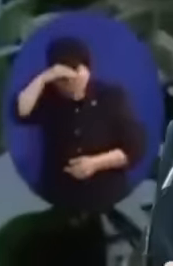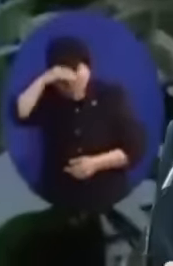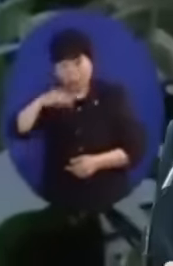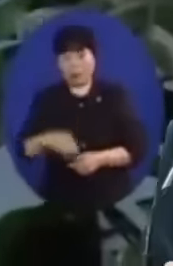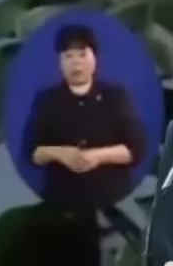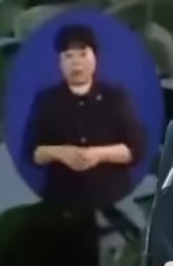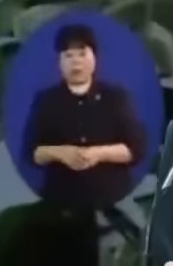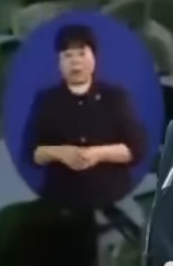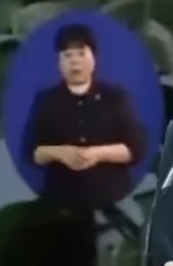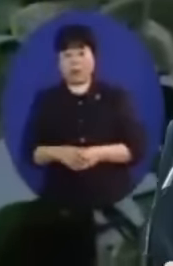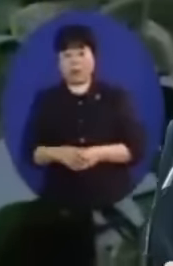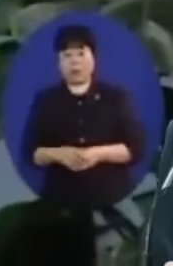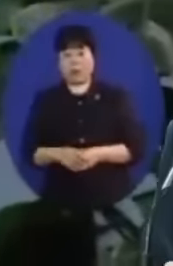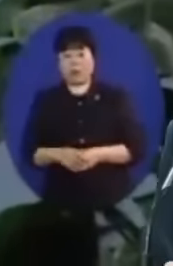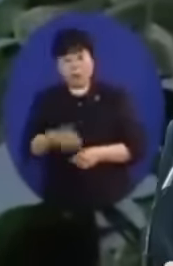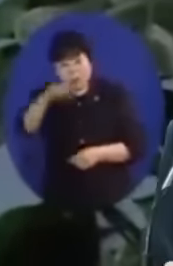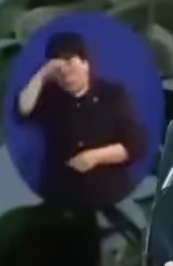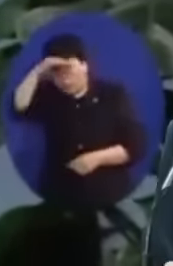많이 얻어맞았구나.